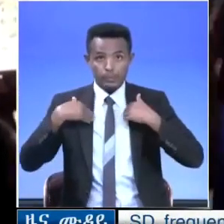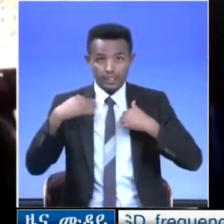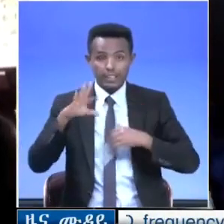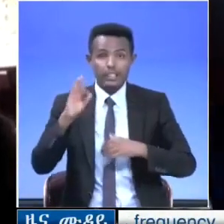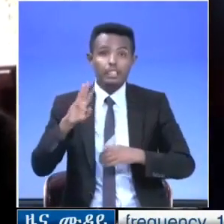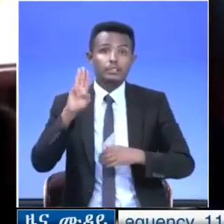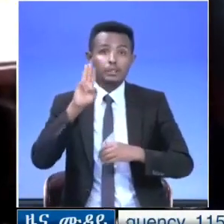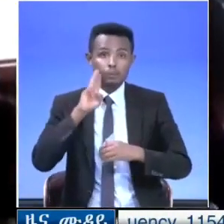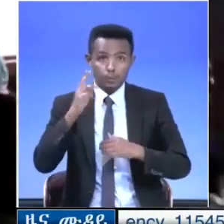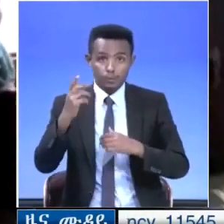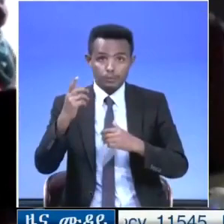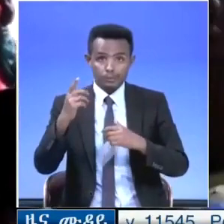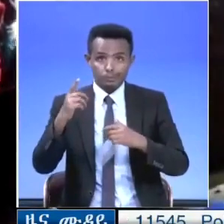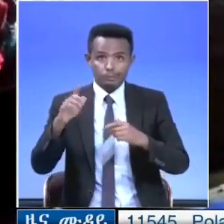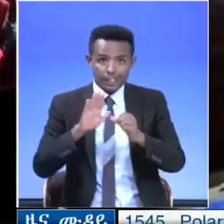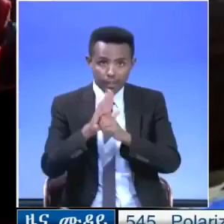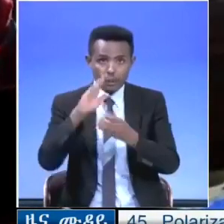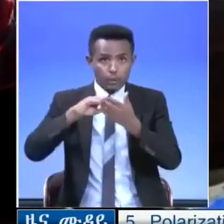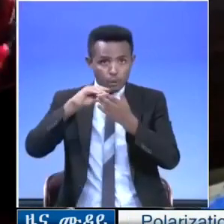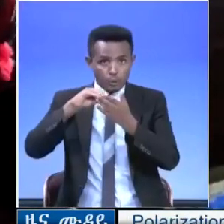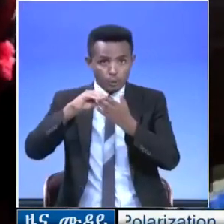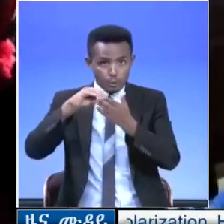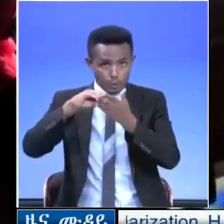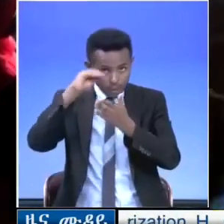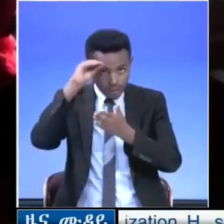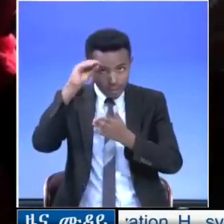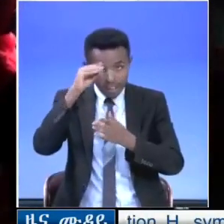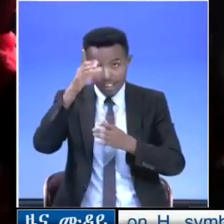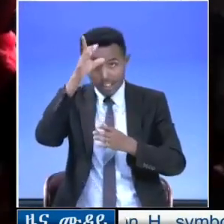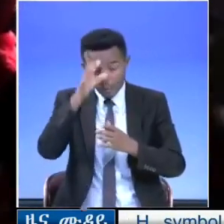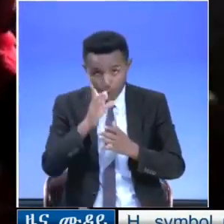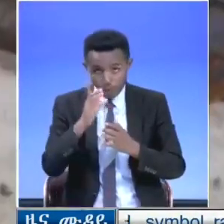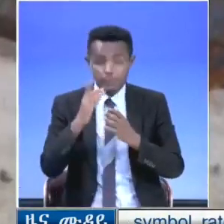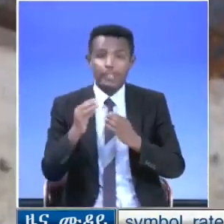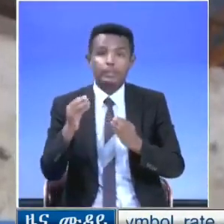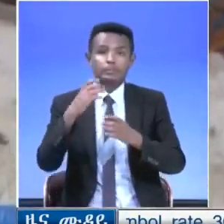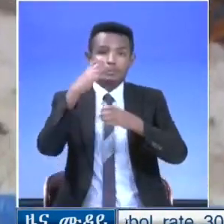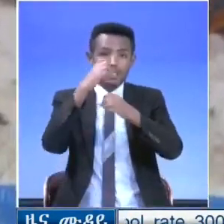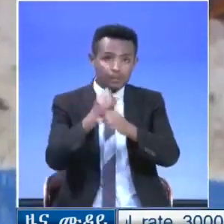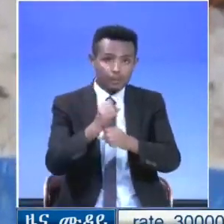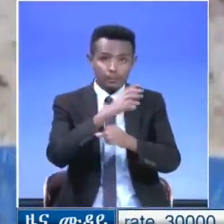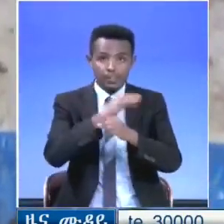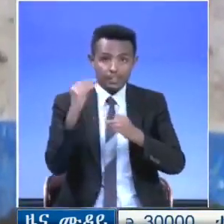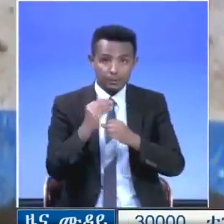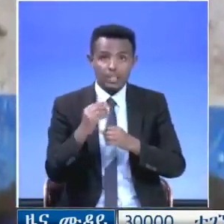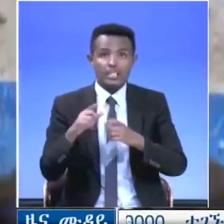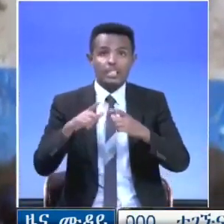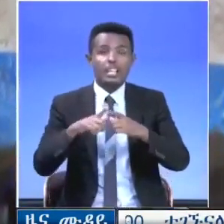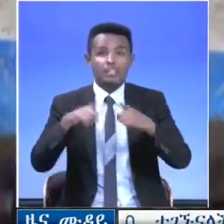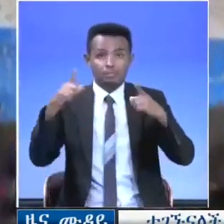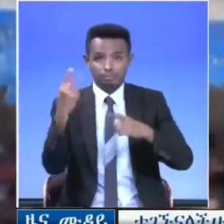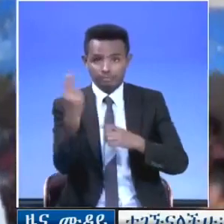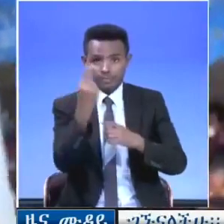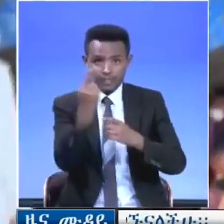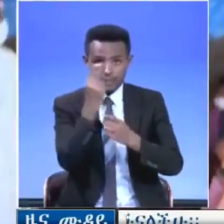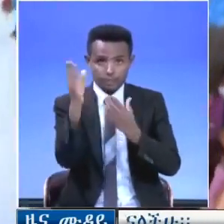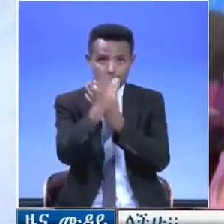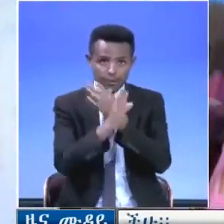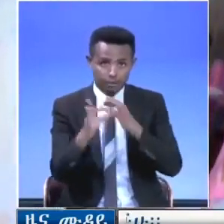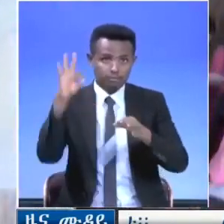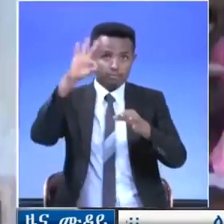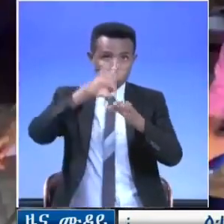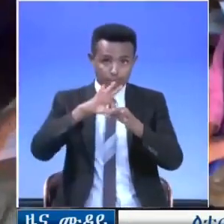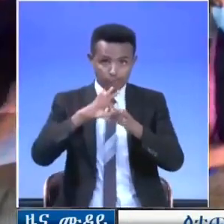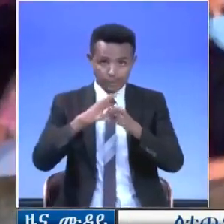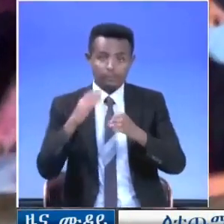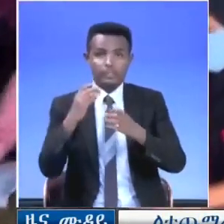ቆይቷ በቂ ዕውቀትና ክህሎት በመጨበጥ ነገ ራስዋንና ሀገሯን በሚጠቅም ሙያ የመሰማራት ህልሟ ትልቅ ነው። እርሷና ጓደኞቿ የሚማሩበት